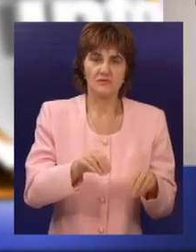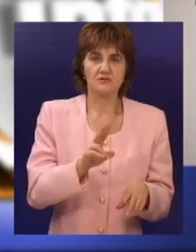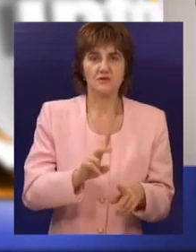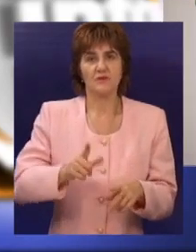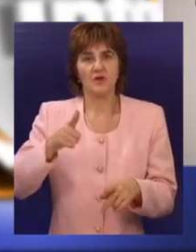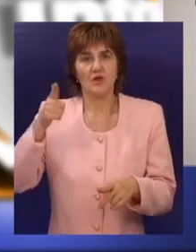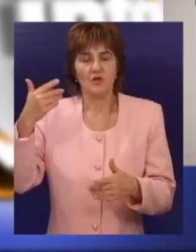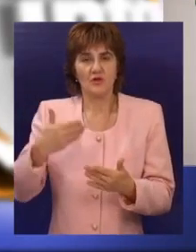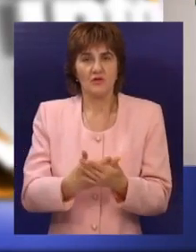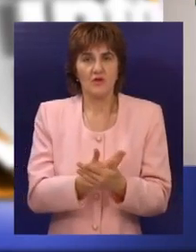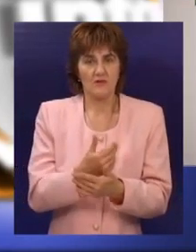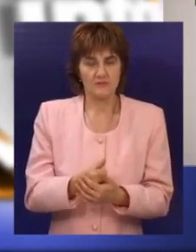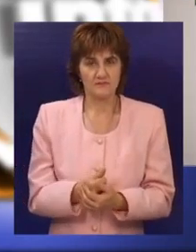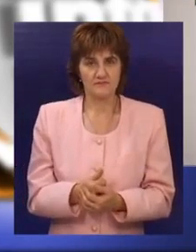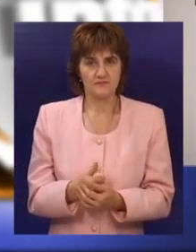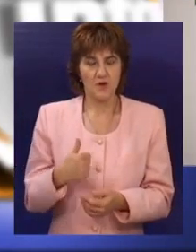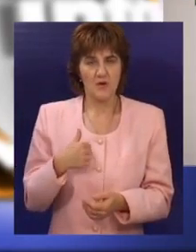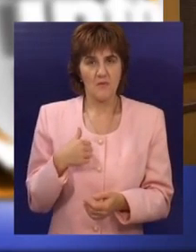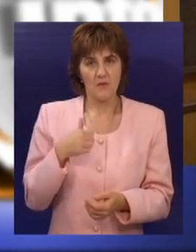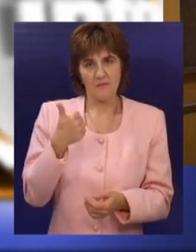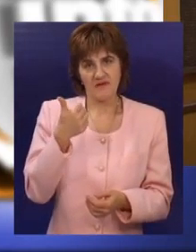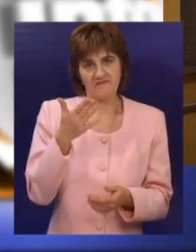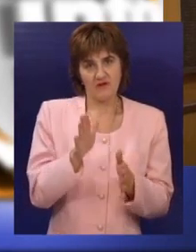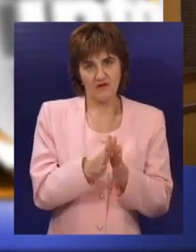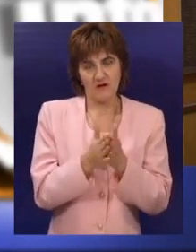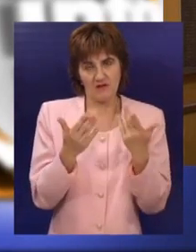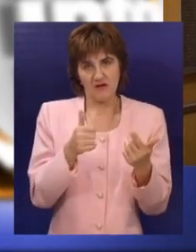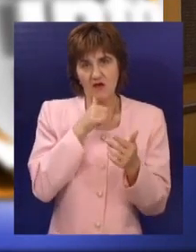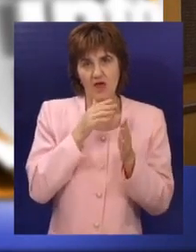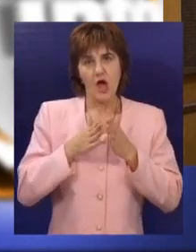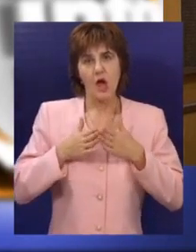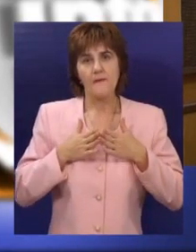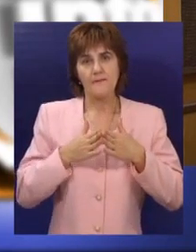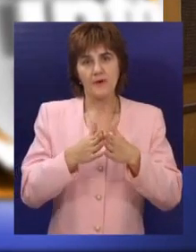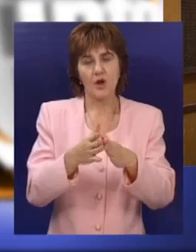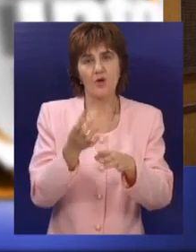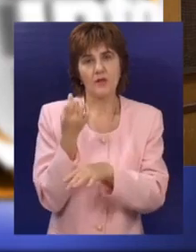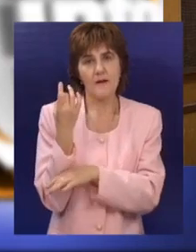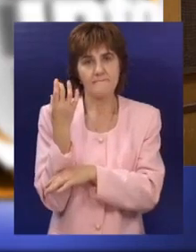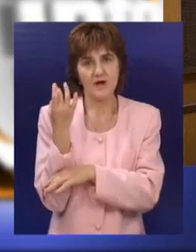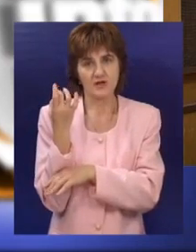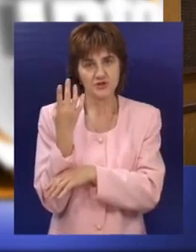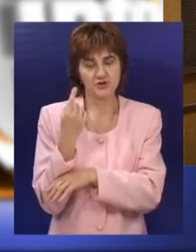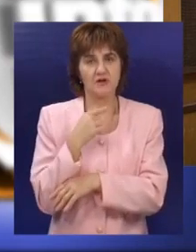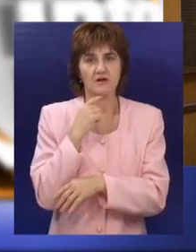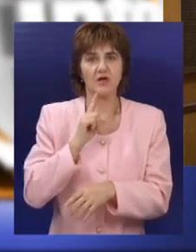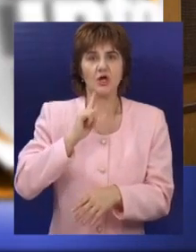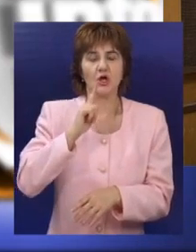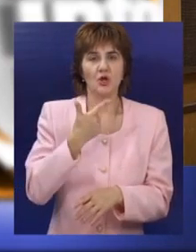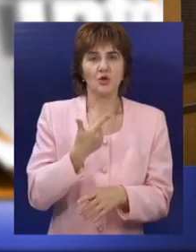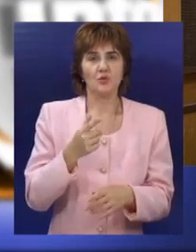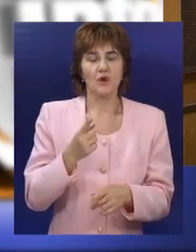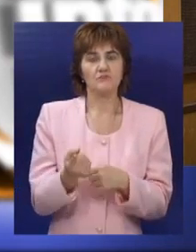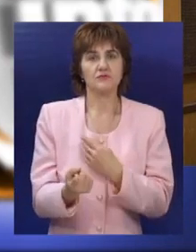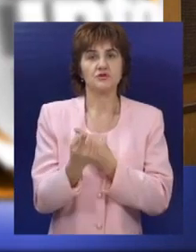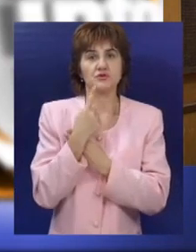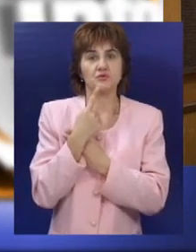prikaže na drugačiji način. Moja prva knjiga je Brod mašte, a druga knjiga je Čudesna